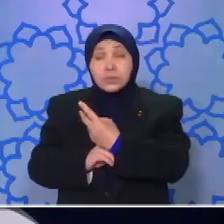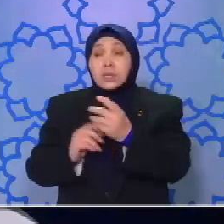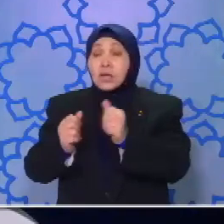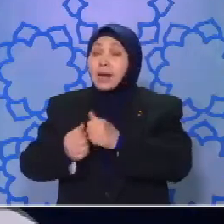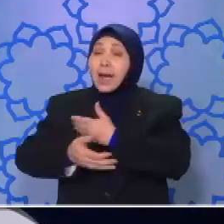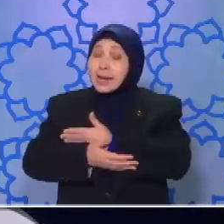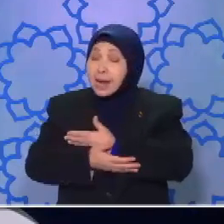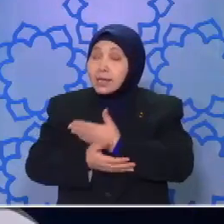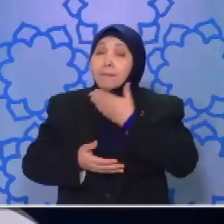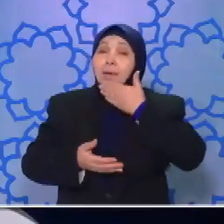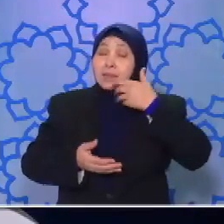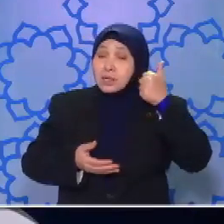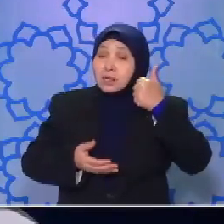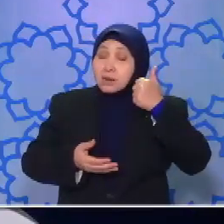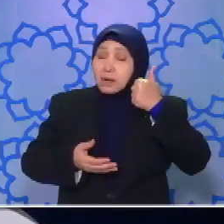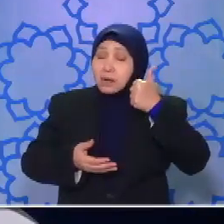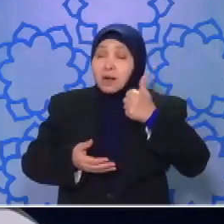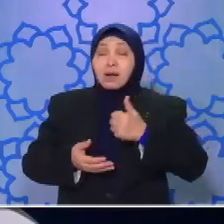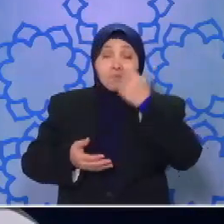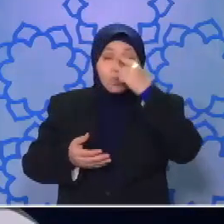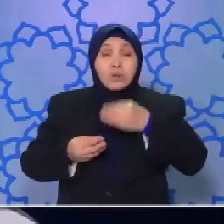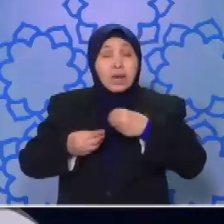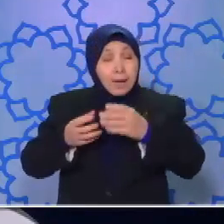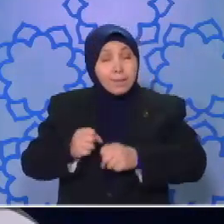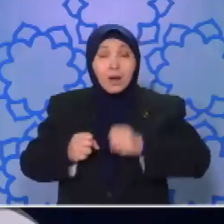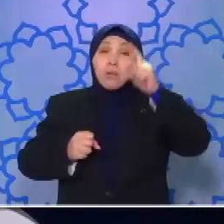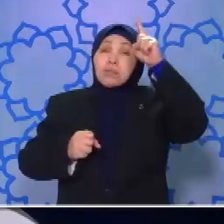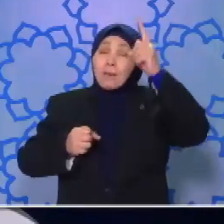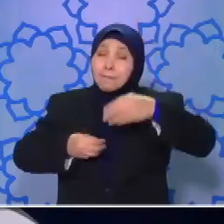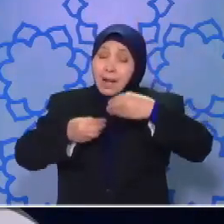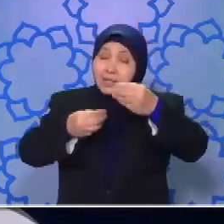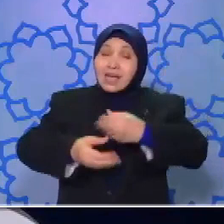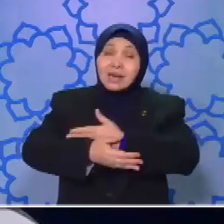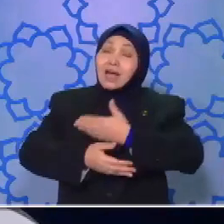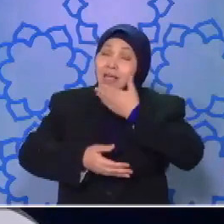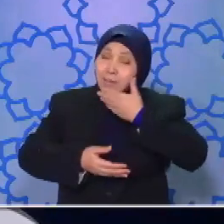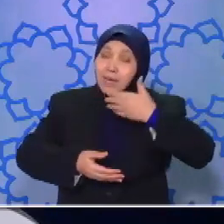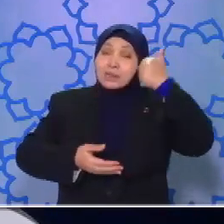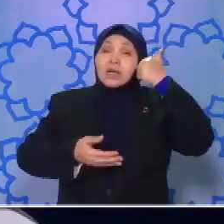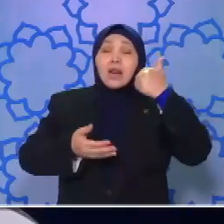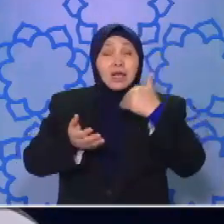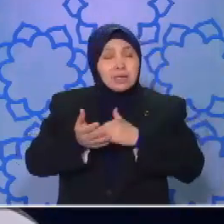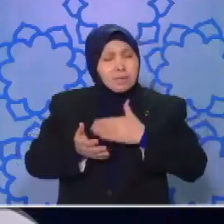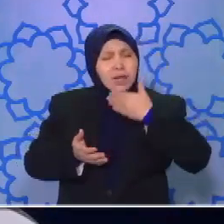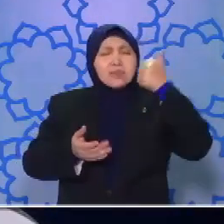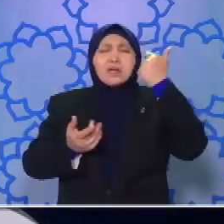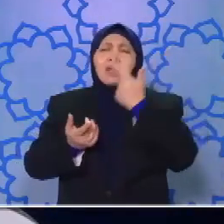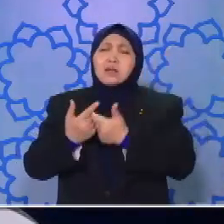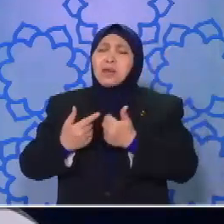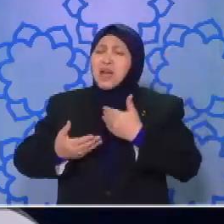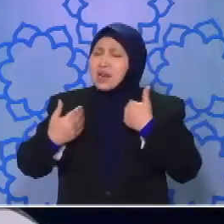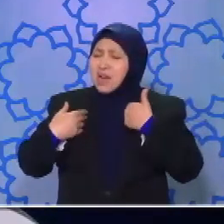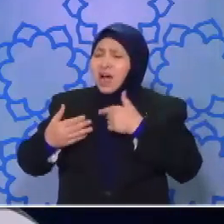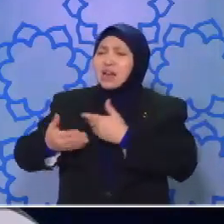dengan anak yang lebih baik, khairam minhu zakatan wa aqrabu rahma, iaitu lebih baik daripada apa anak